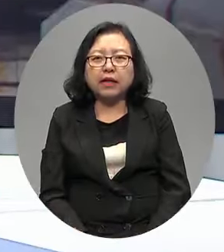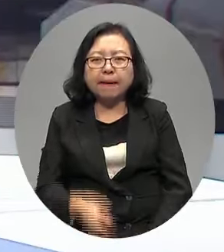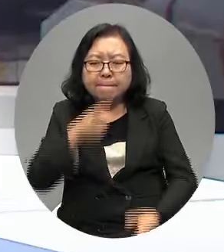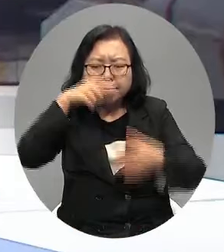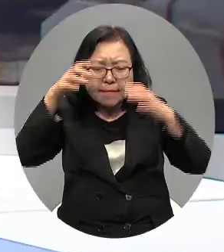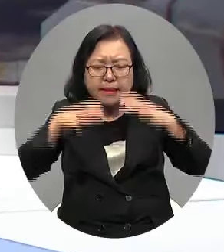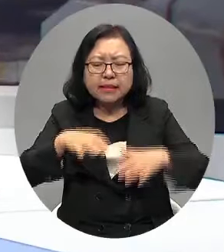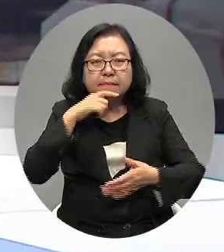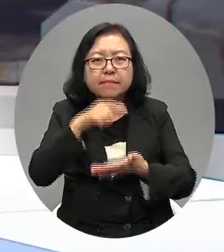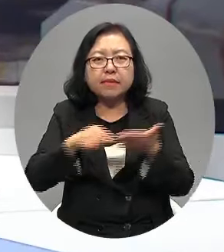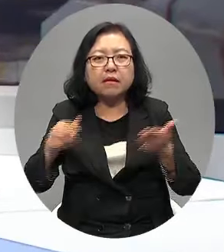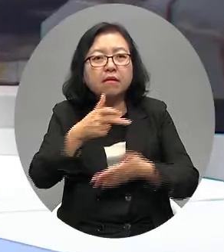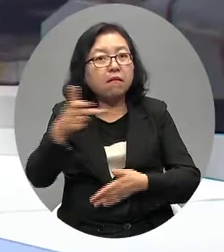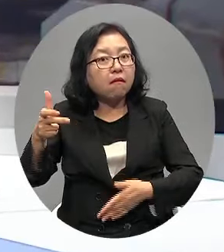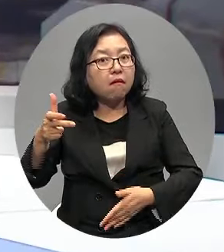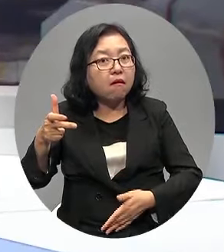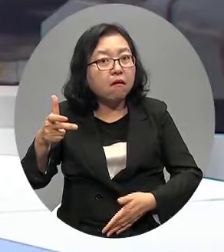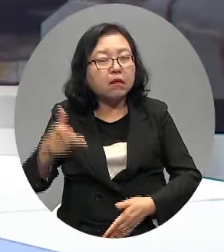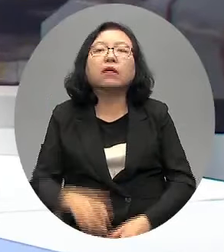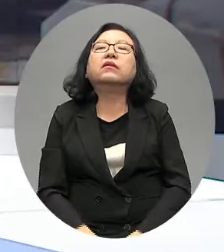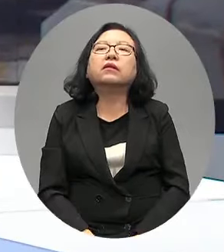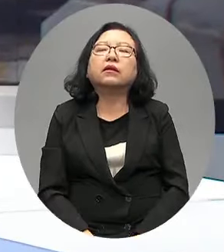집중호우로 피해가 컸던